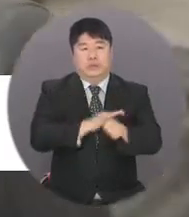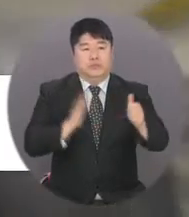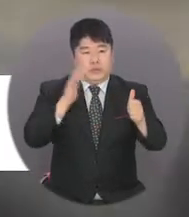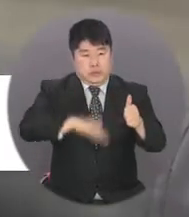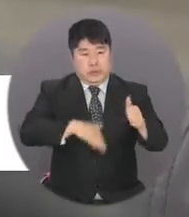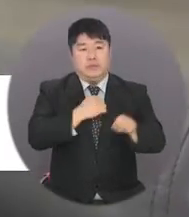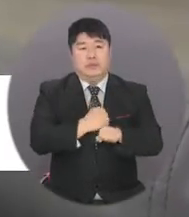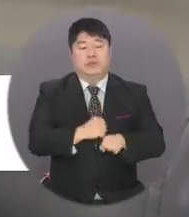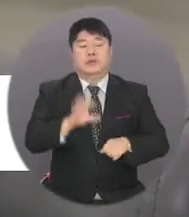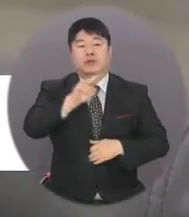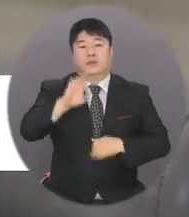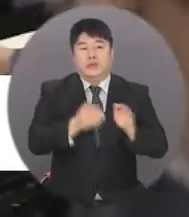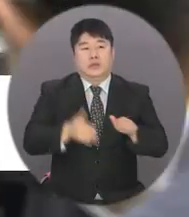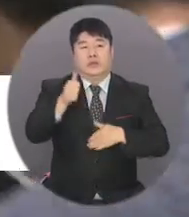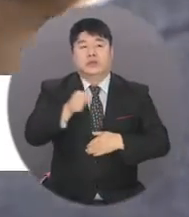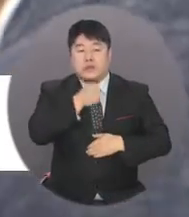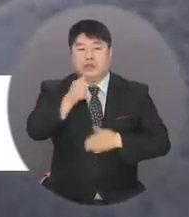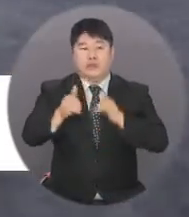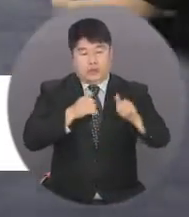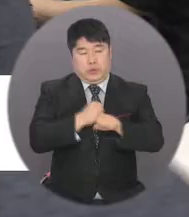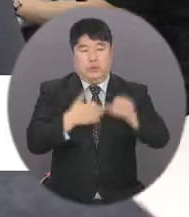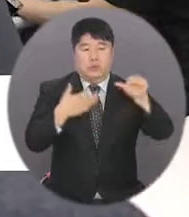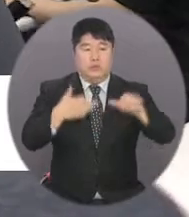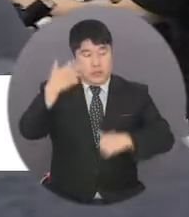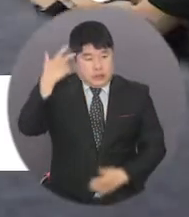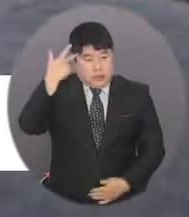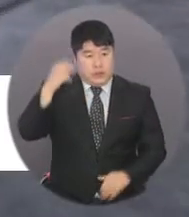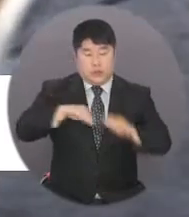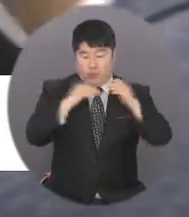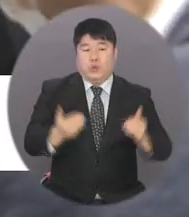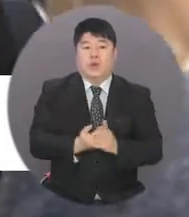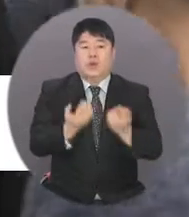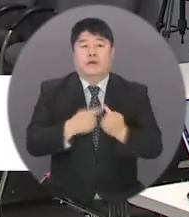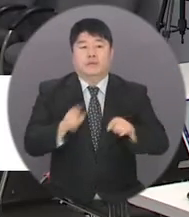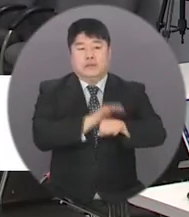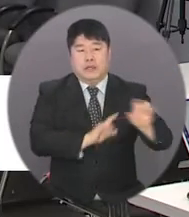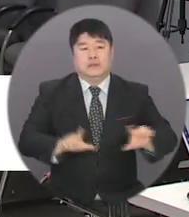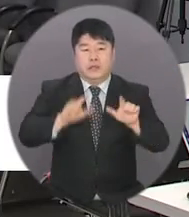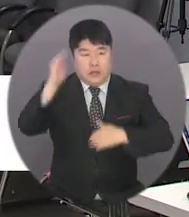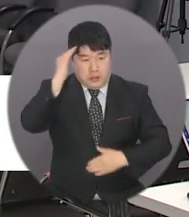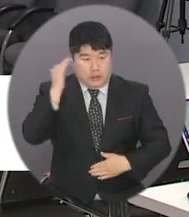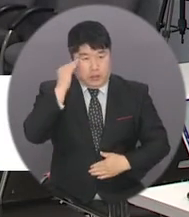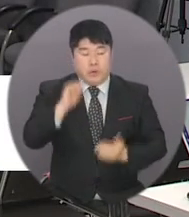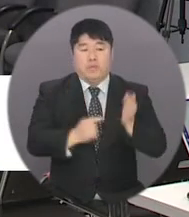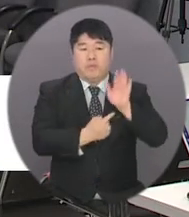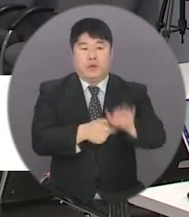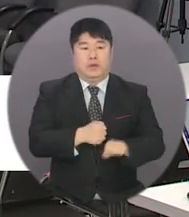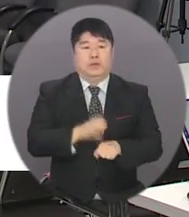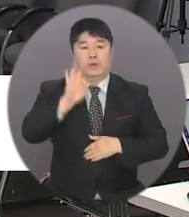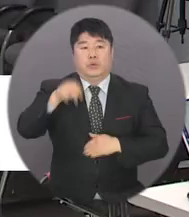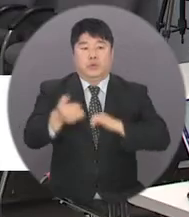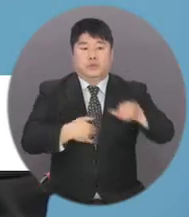참배했습니다. 양 지사는 기자회견에서 5.18 정신의 완성은 더불어 잘 사는 대한민국이라고 밝혔고 유